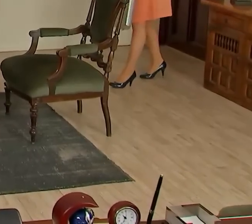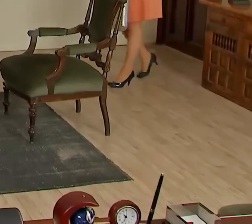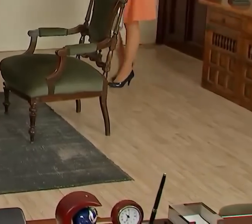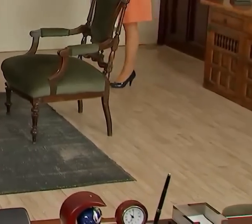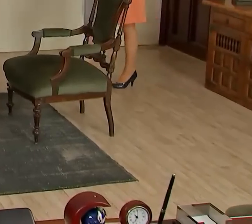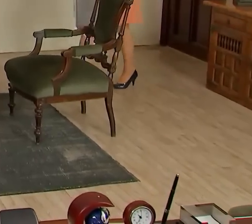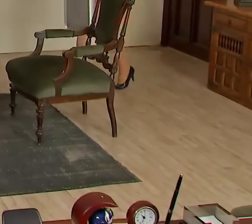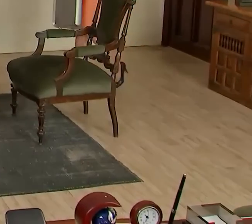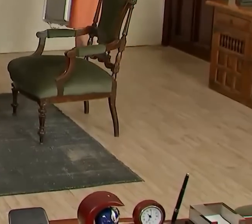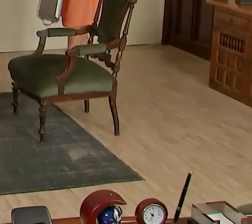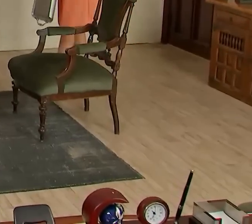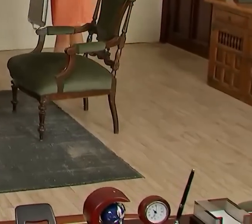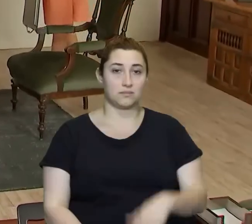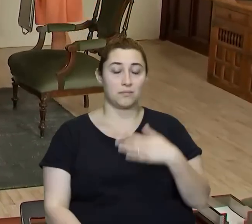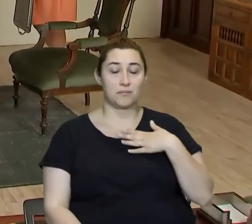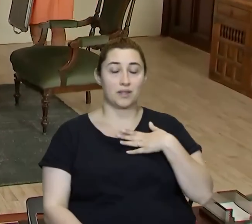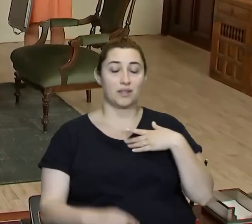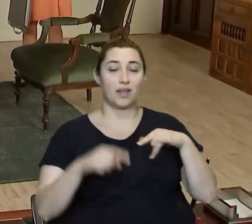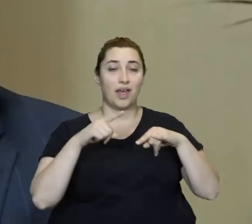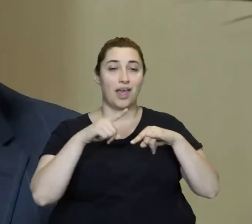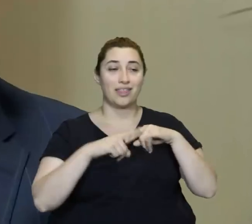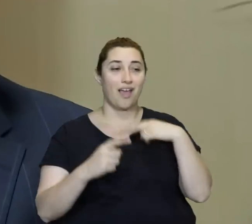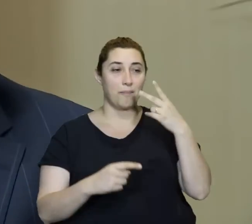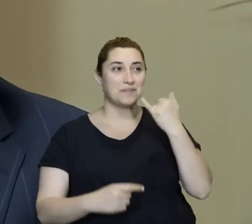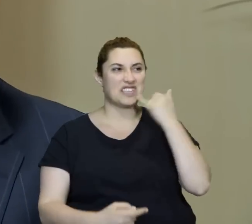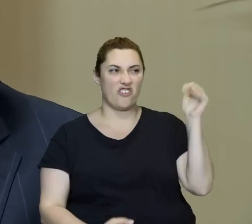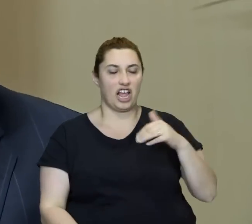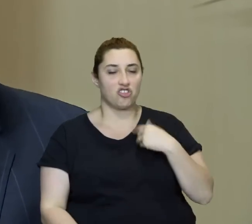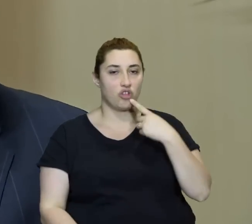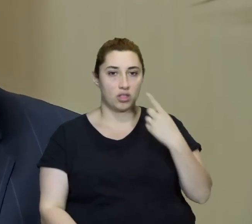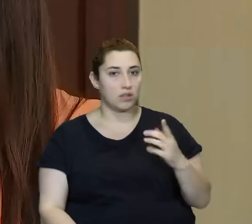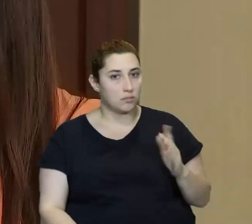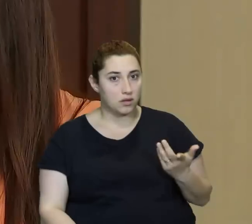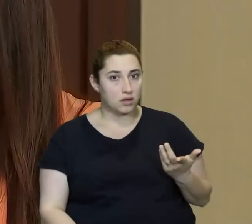döndü. Ben Hediye ablaya söyledim misafir geleceğini. Evet.